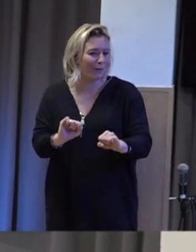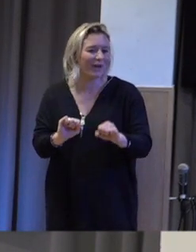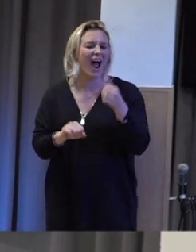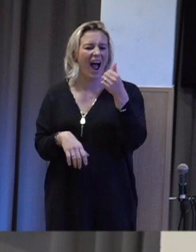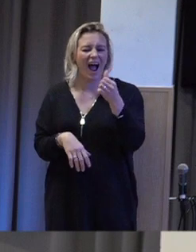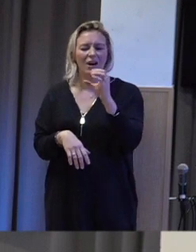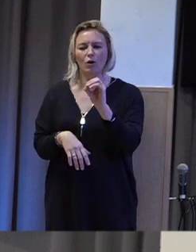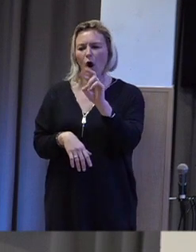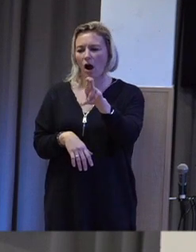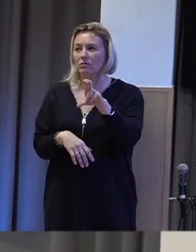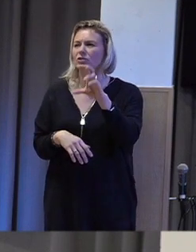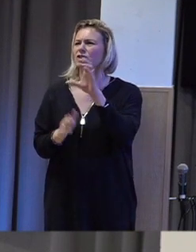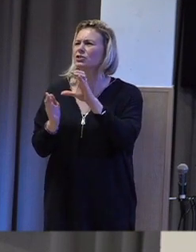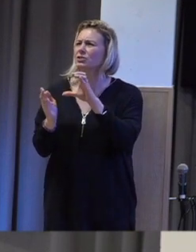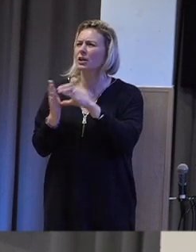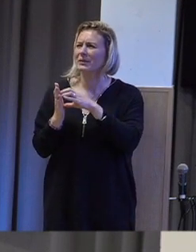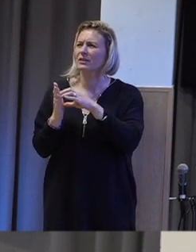dans 1 Corinthiens chapitre 12,